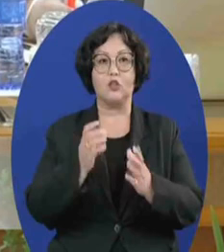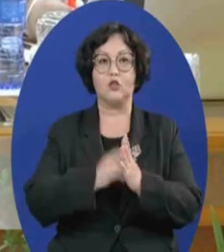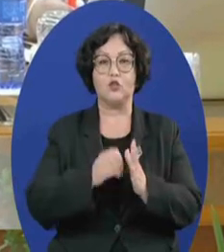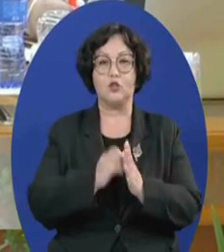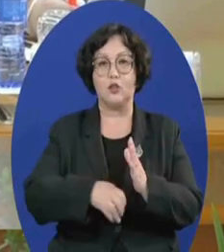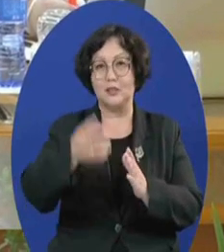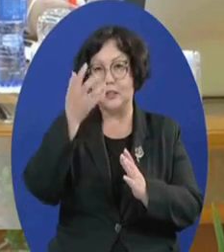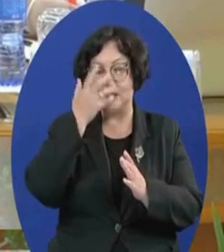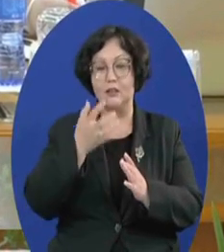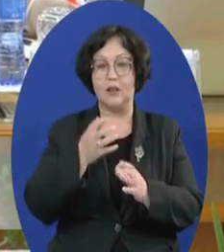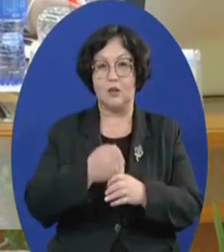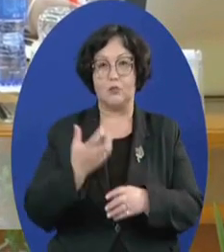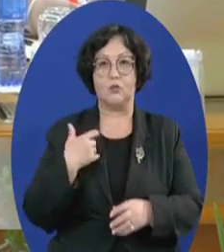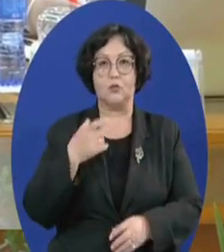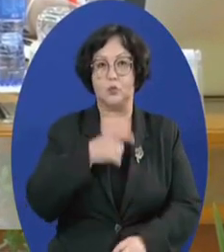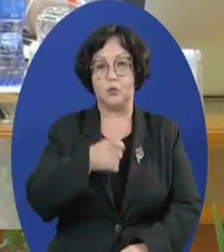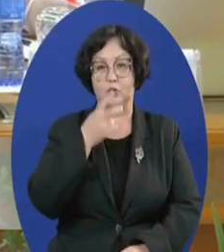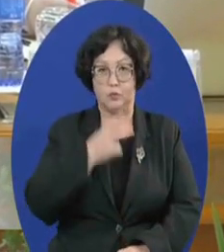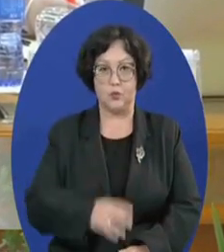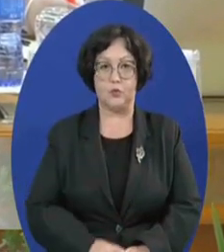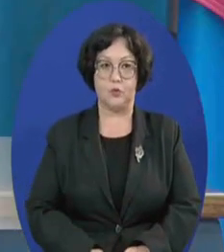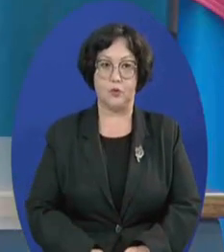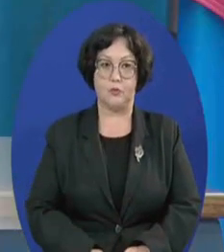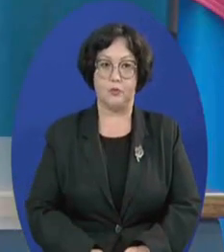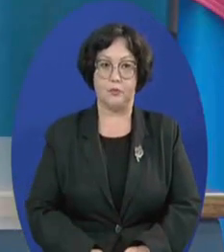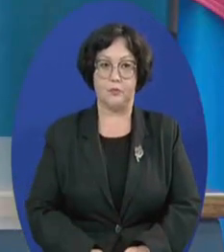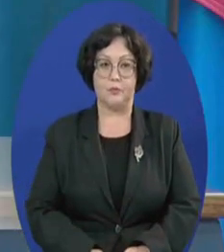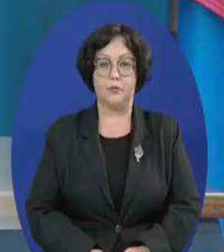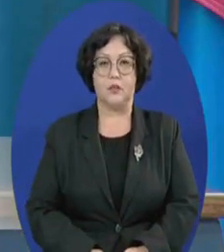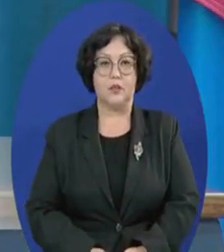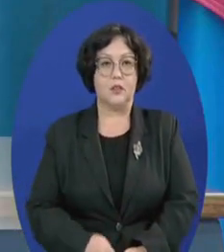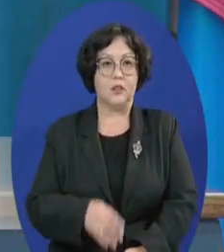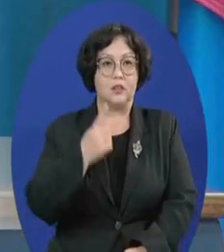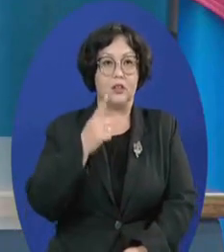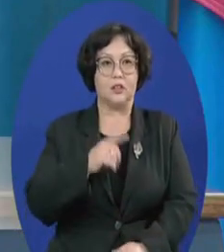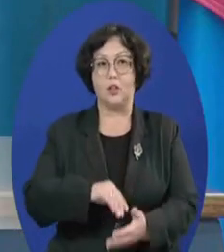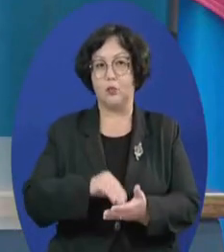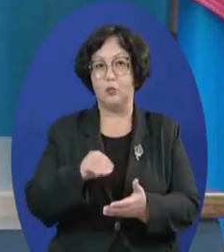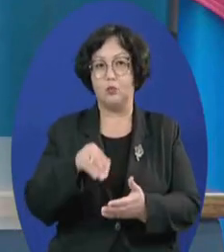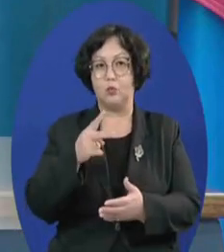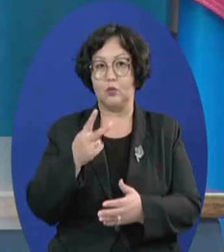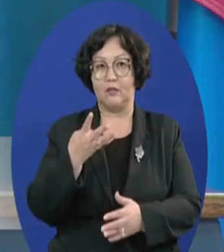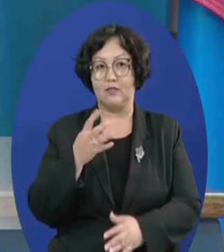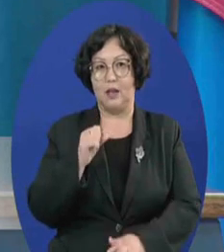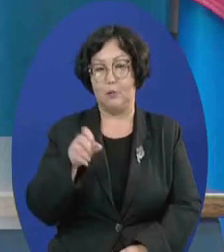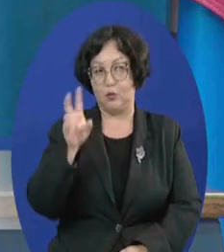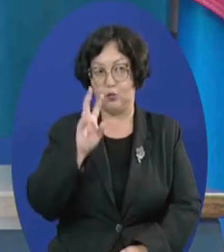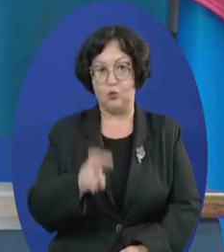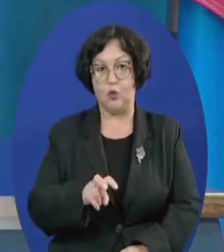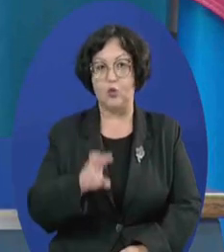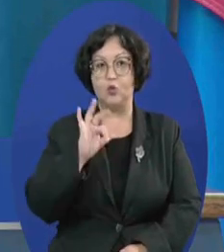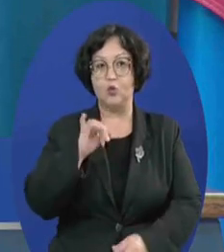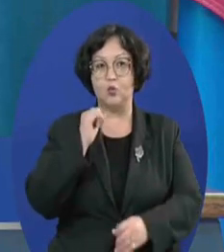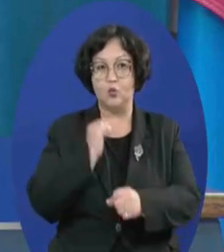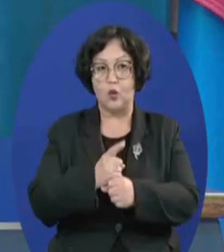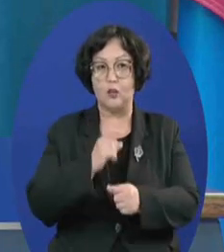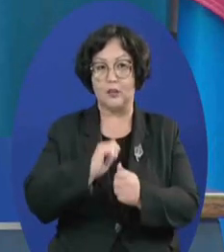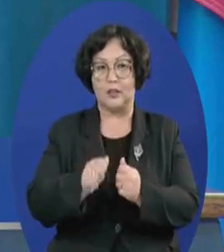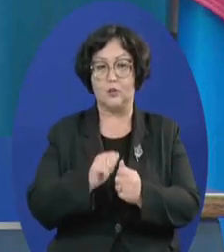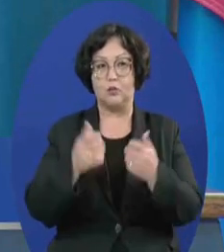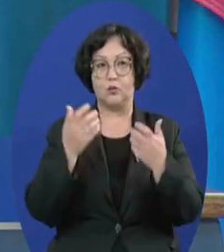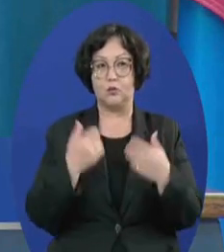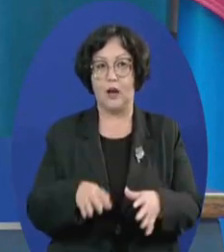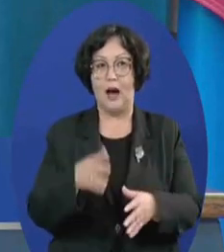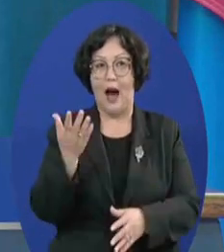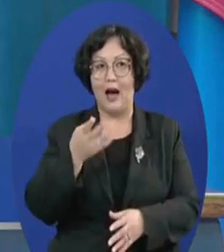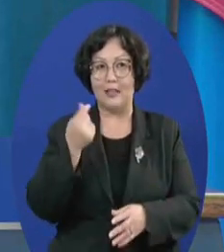ёстой гэж засгийн газрын ажлын хэсгийн үзэж байна. 1 тэрбум 450 сая долларыг юун дээр одоо тэ зарцуулагдав,